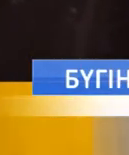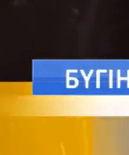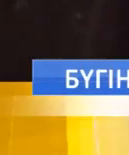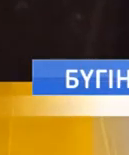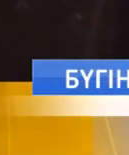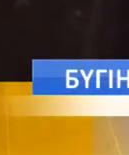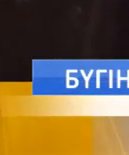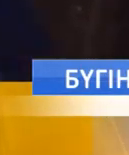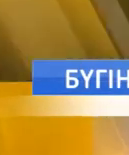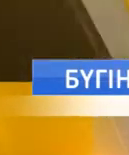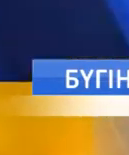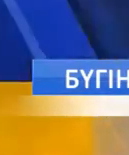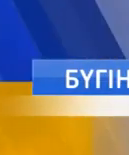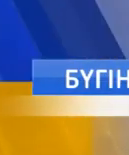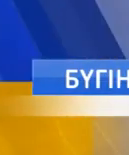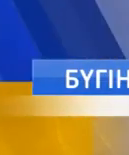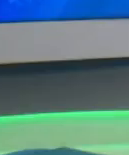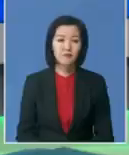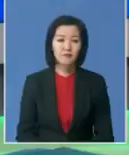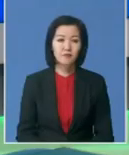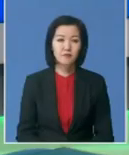кітаптың тұсауы кесілді.